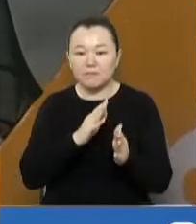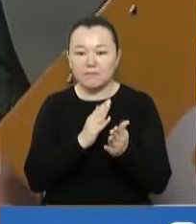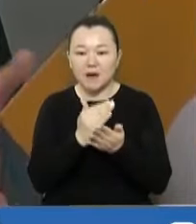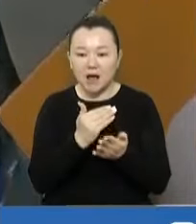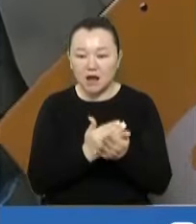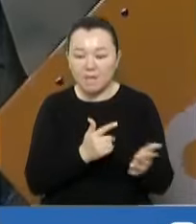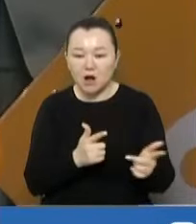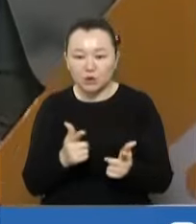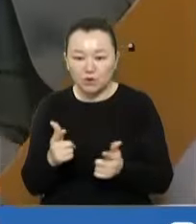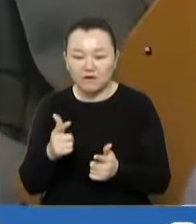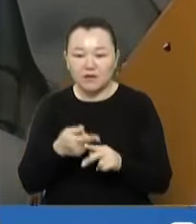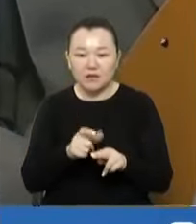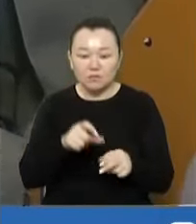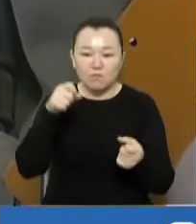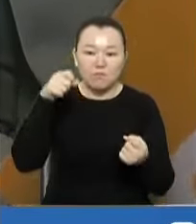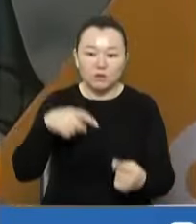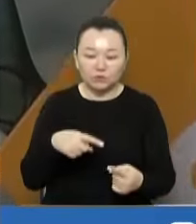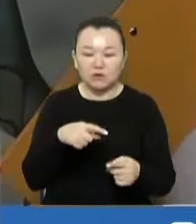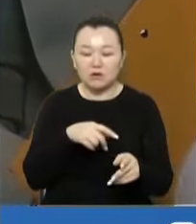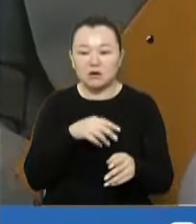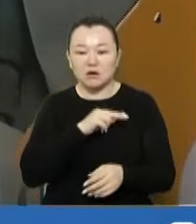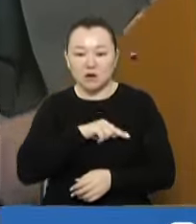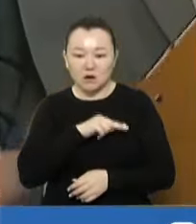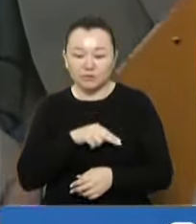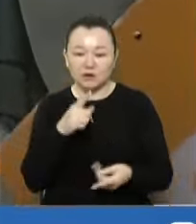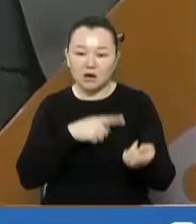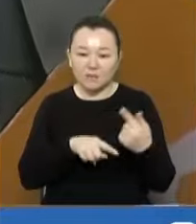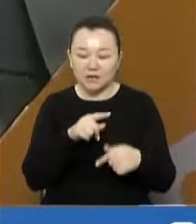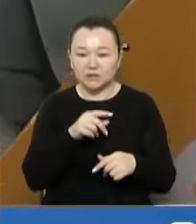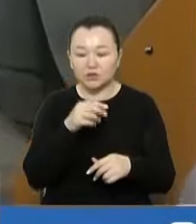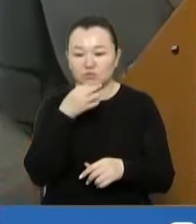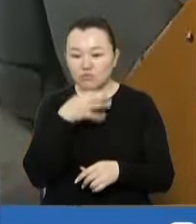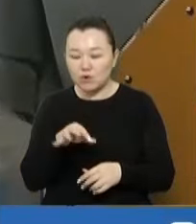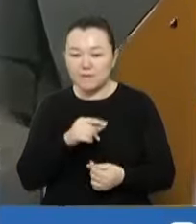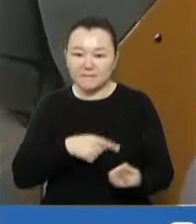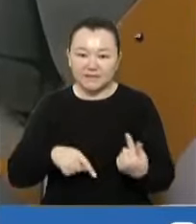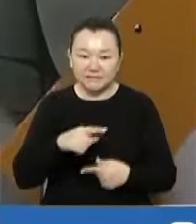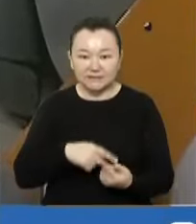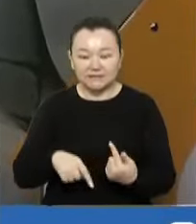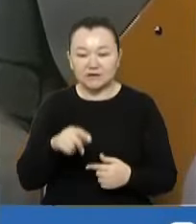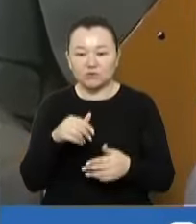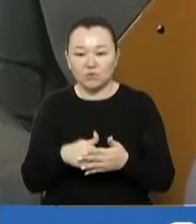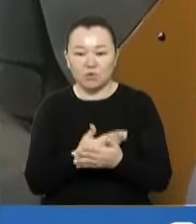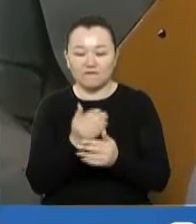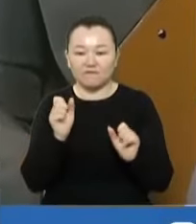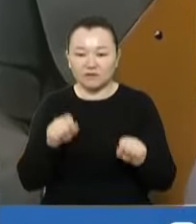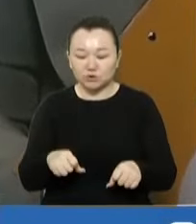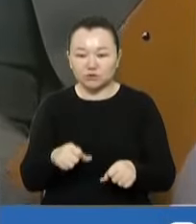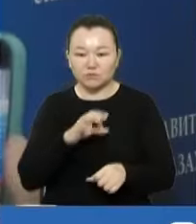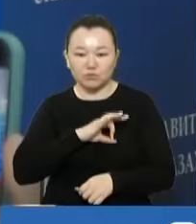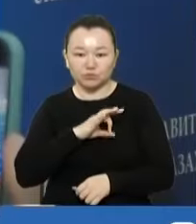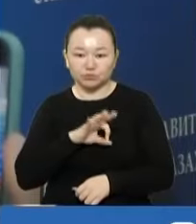қойған. Соған сәйкес кәдеге жарату қызметін ұсына алатын кез келген бизнес өкілдері үшін жаңа мүмкіндіктер пайда болғалы